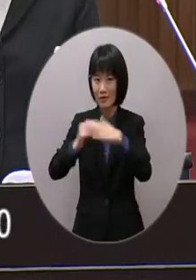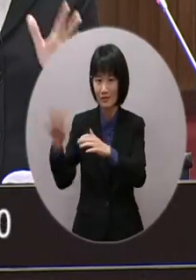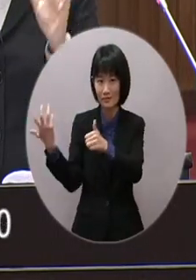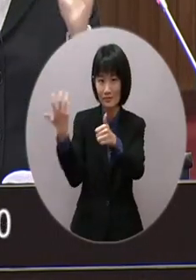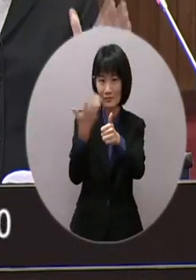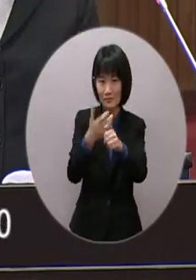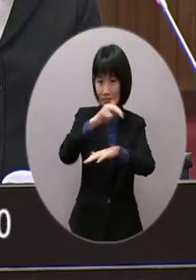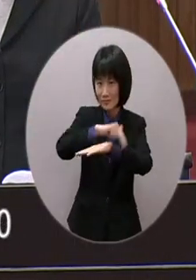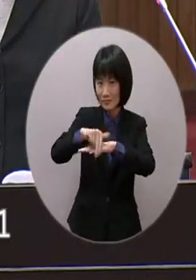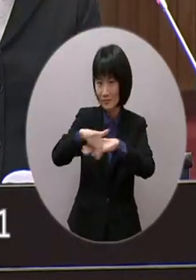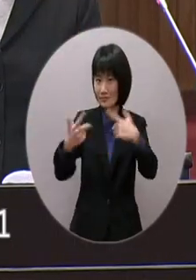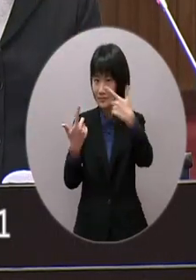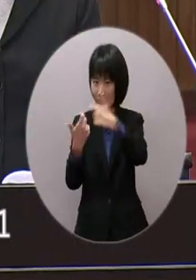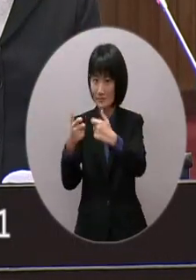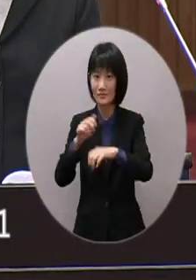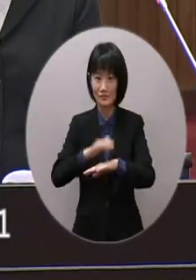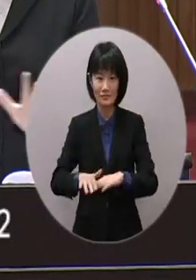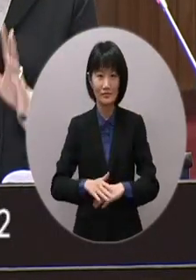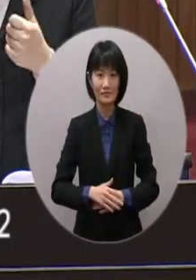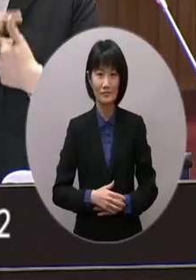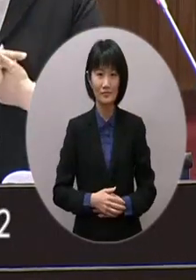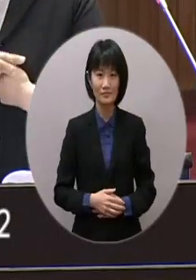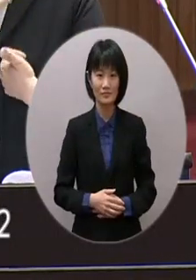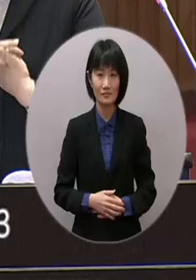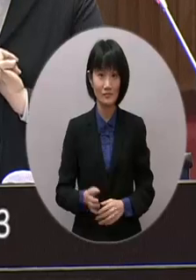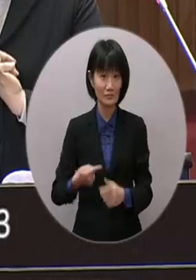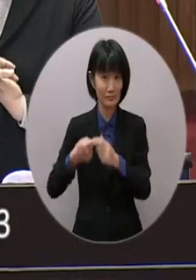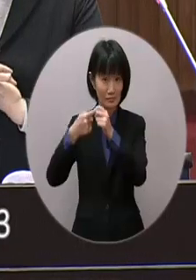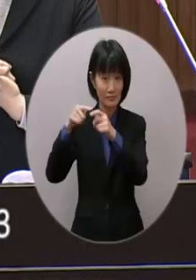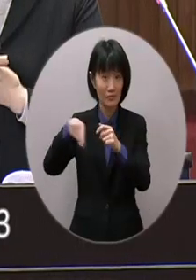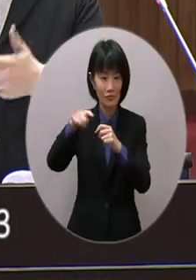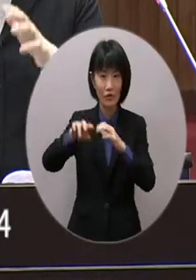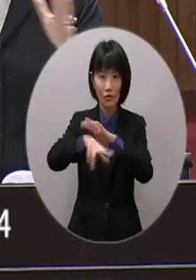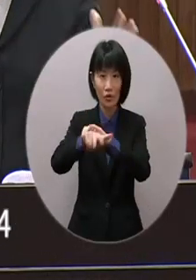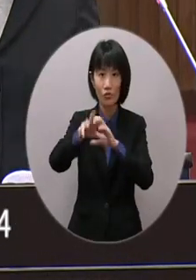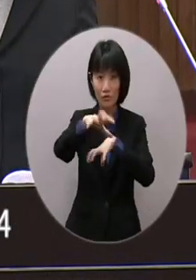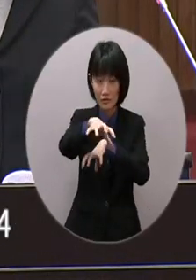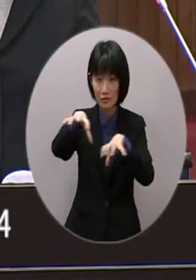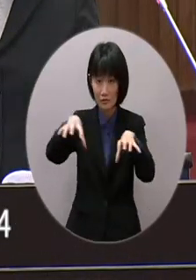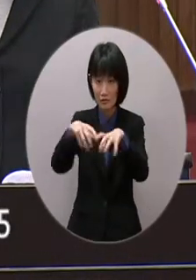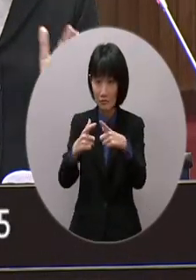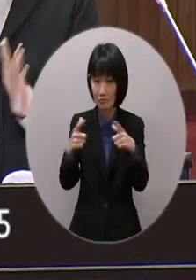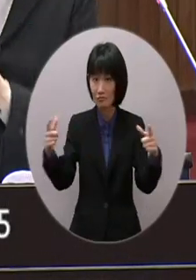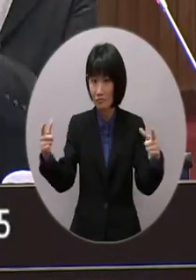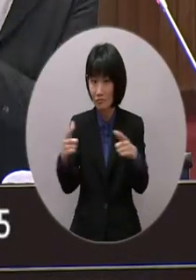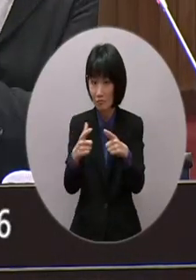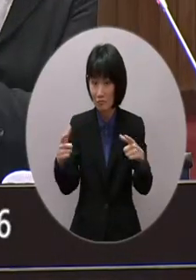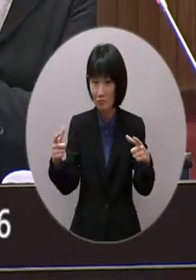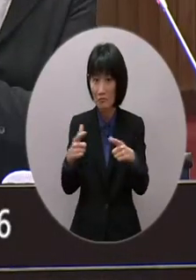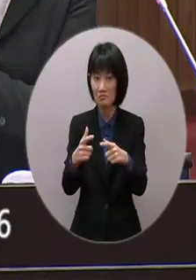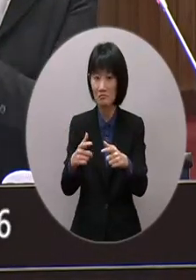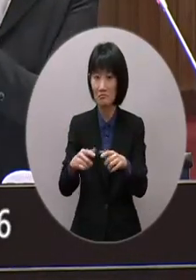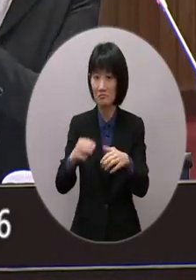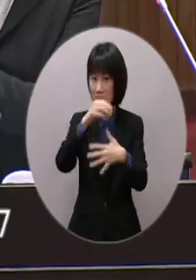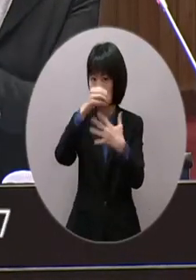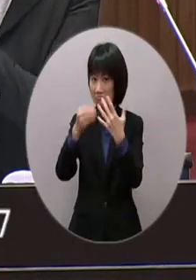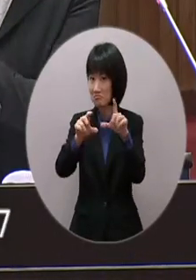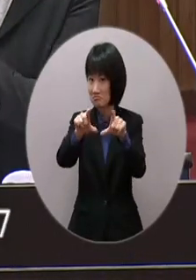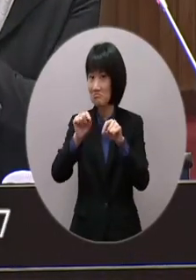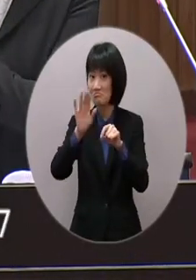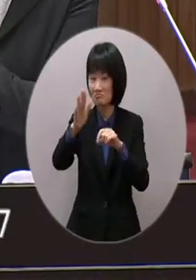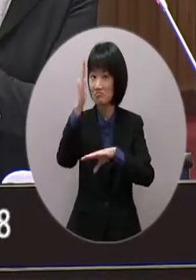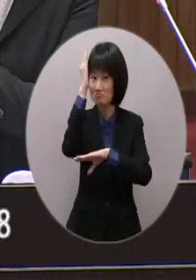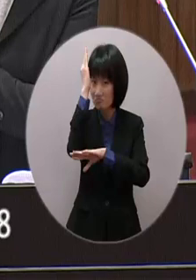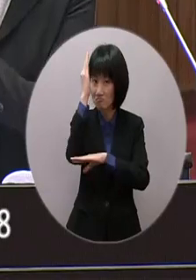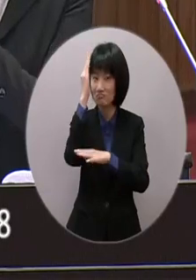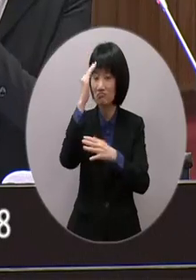划。所以他们在规划这个部分呢，他们第一个，他们空间大小这个部分有去遵照他们的